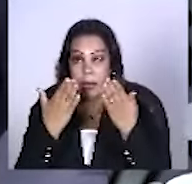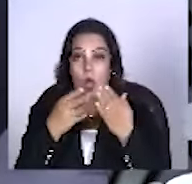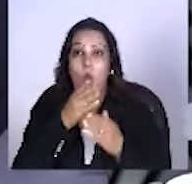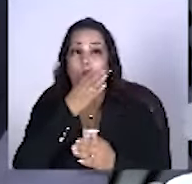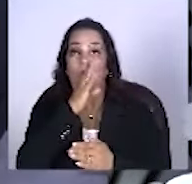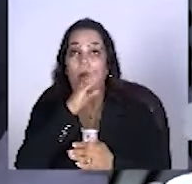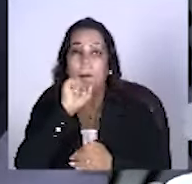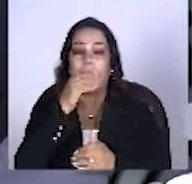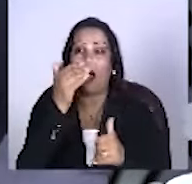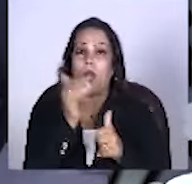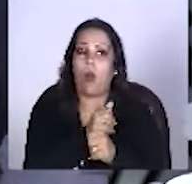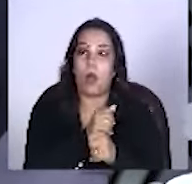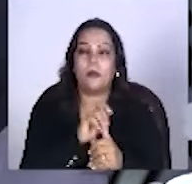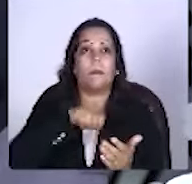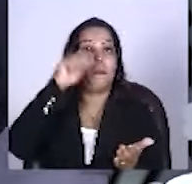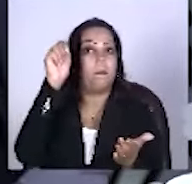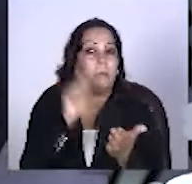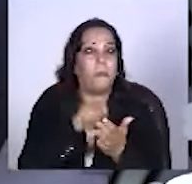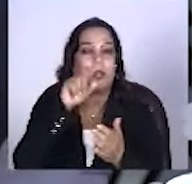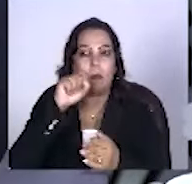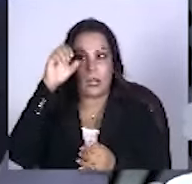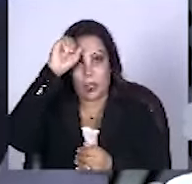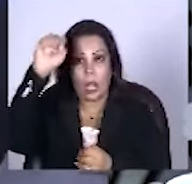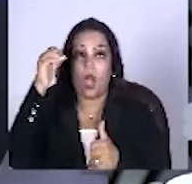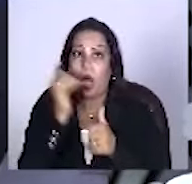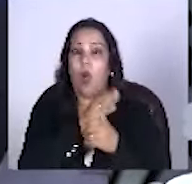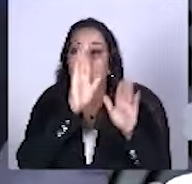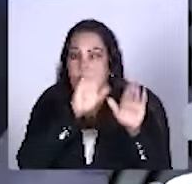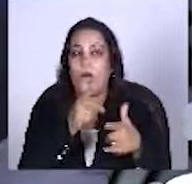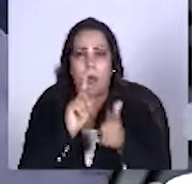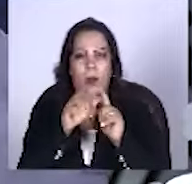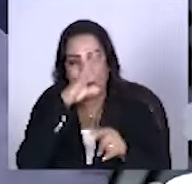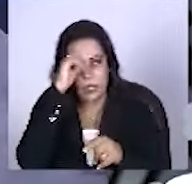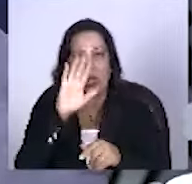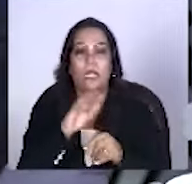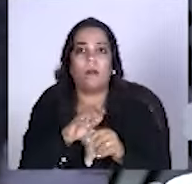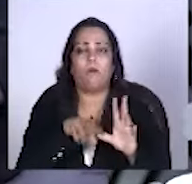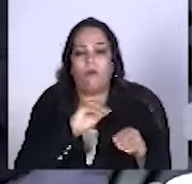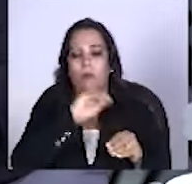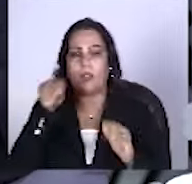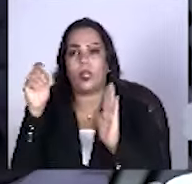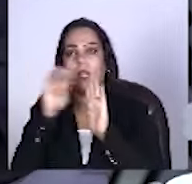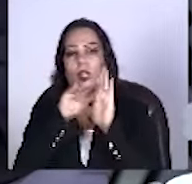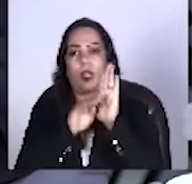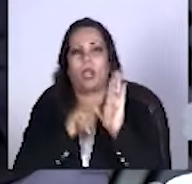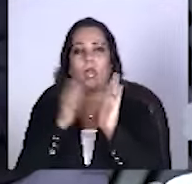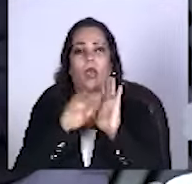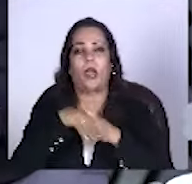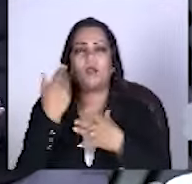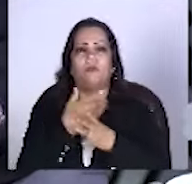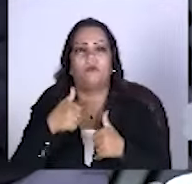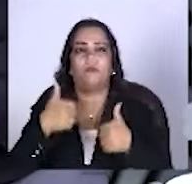اوراق جوازه المعتمده من النصيه بتقول انه اتجوز في امريكا ويجي هنا يعمل الاجراءات دي في